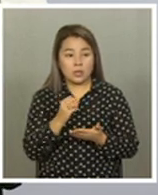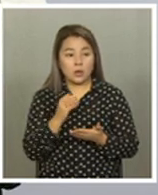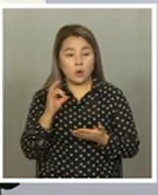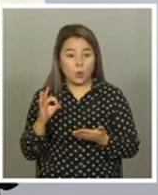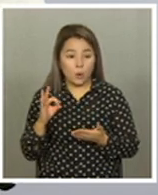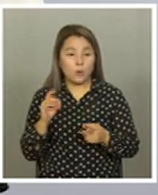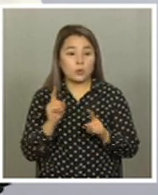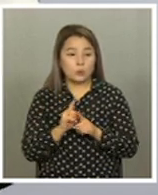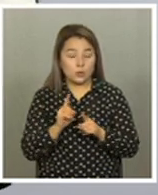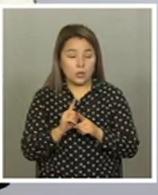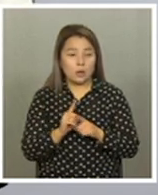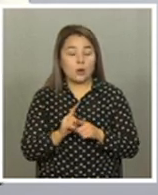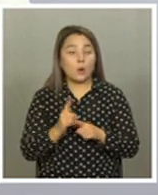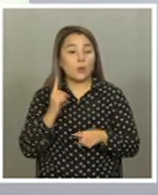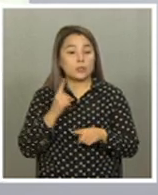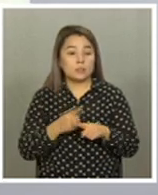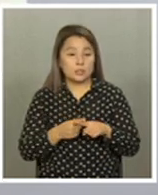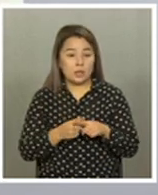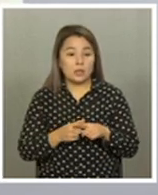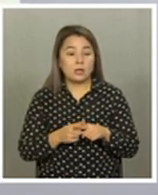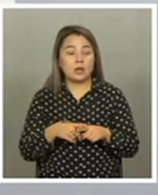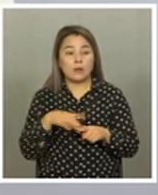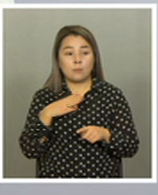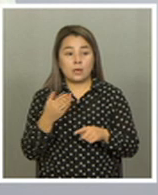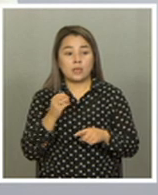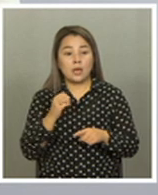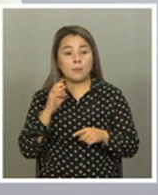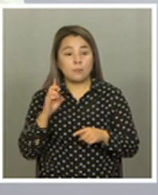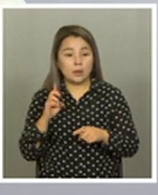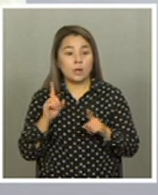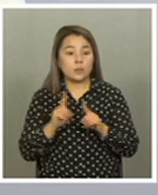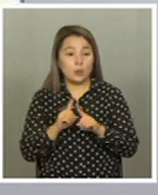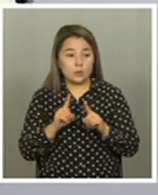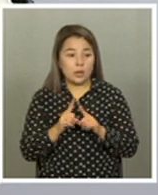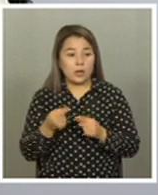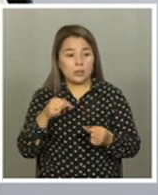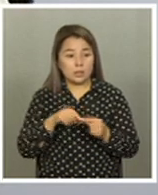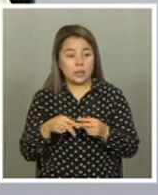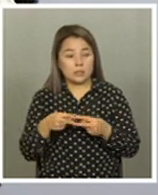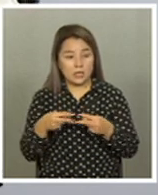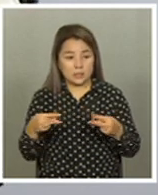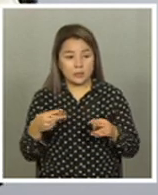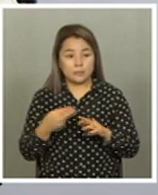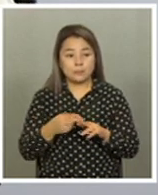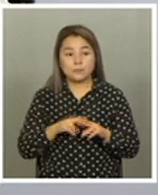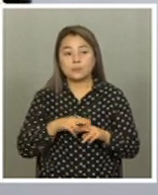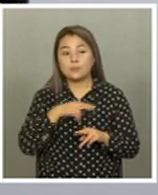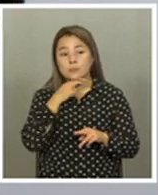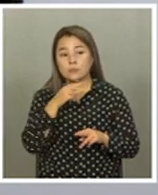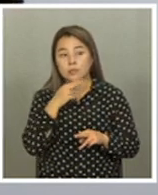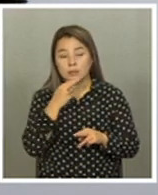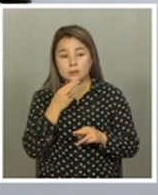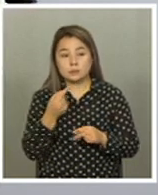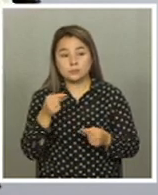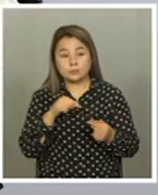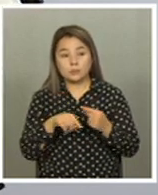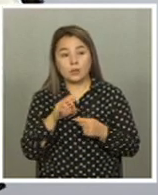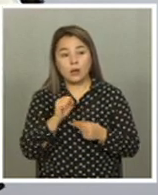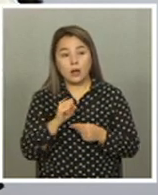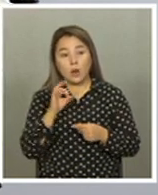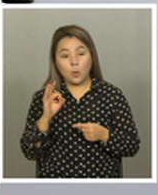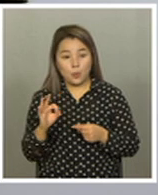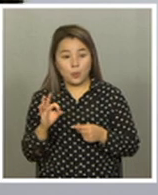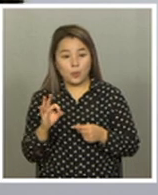қосындысы болып табылатын ЕБ қабырғалары өзара тең. Мінекей қарайық, яғни АО қабырғасы